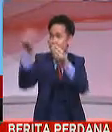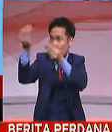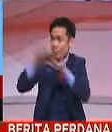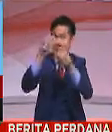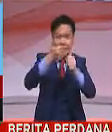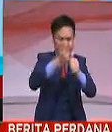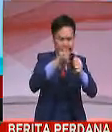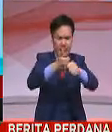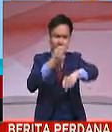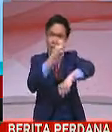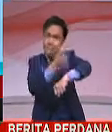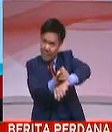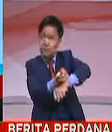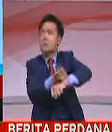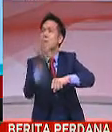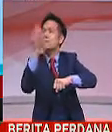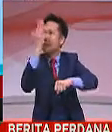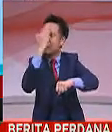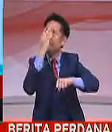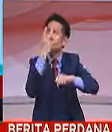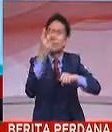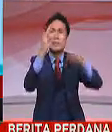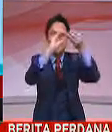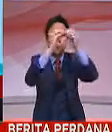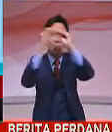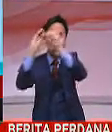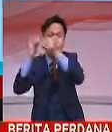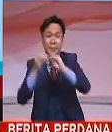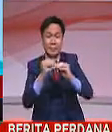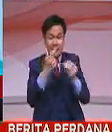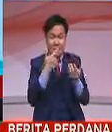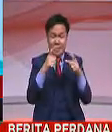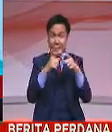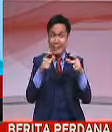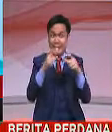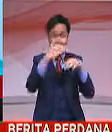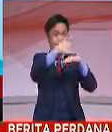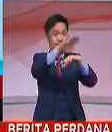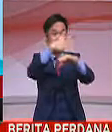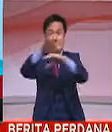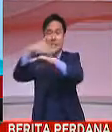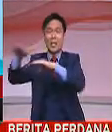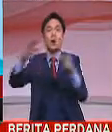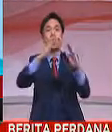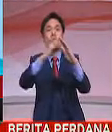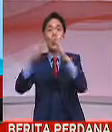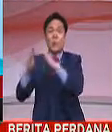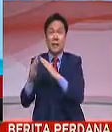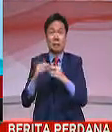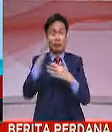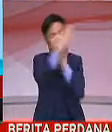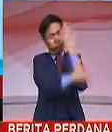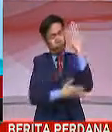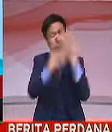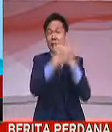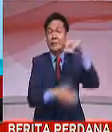time. Jadi kita boleh nampak berdasarkan kad-kad yang kita telah hantar kepada isi-isi rumah yang lebih kurang 3 juta itu. So kita